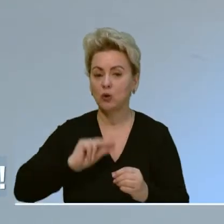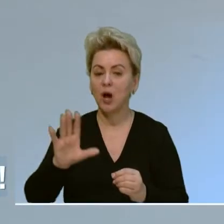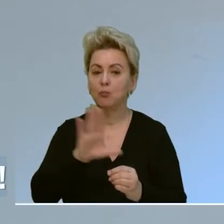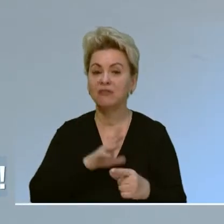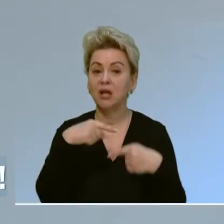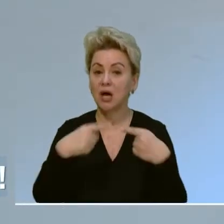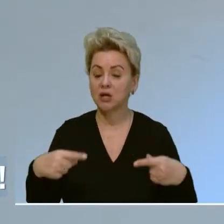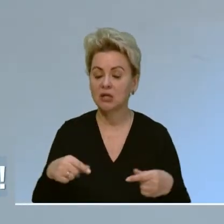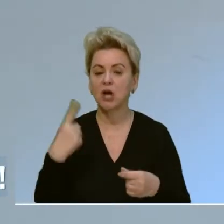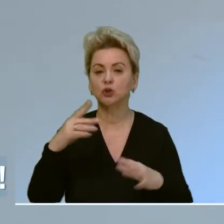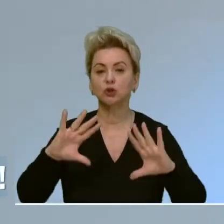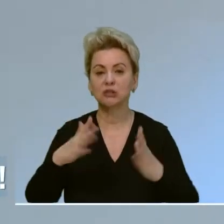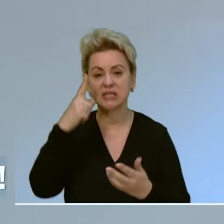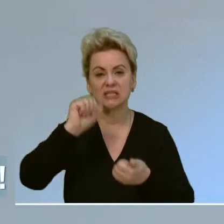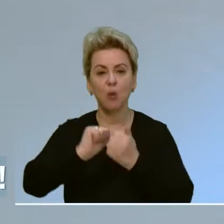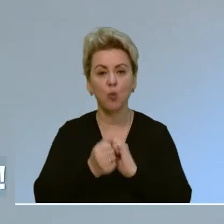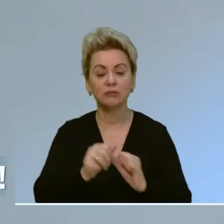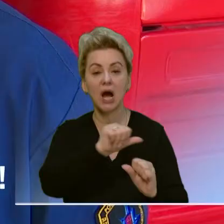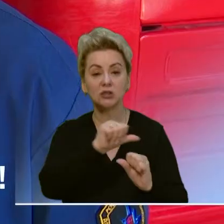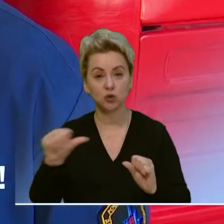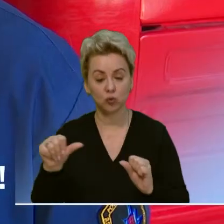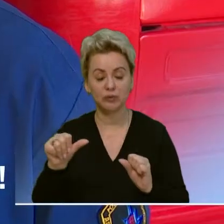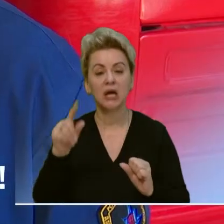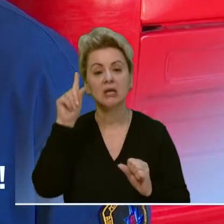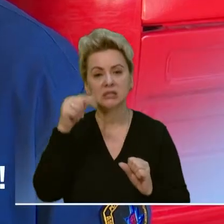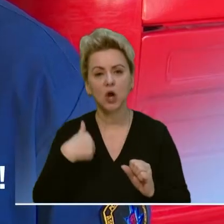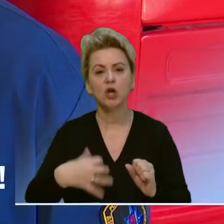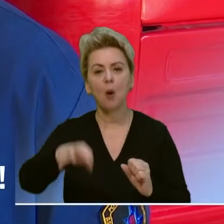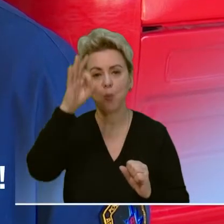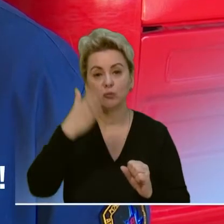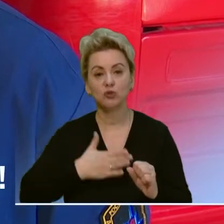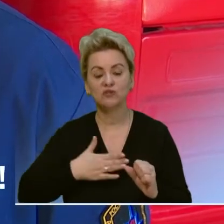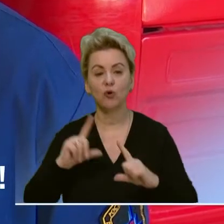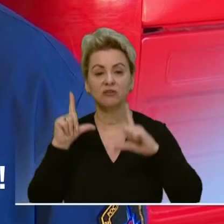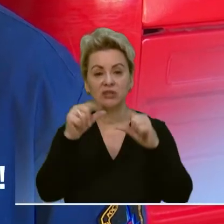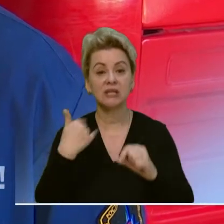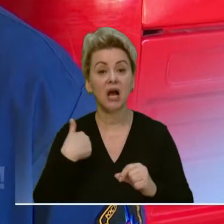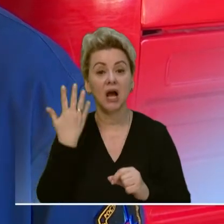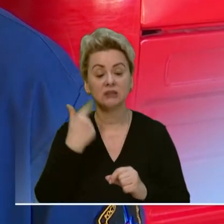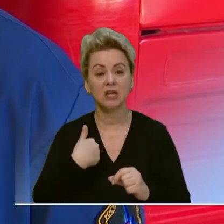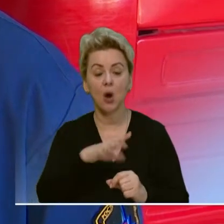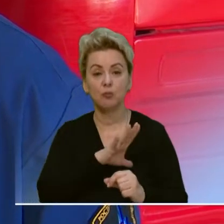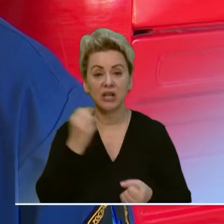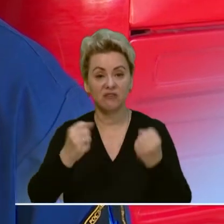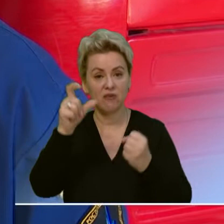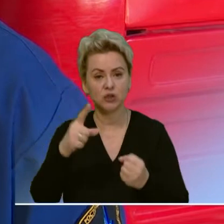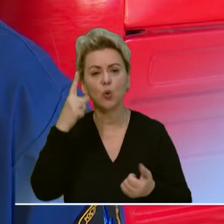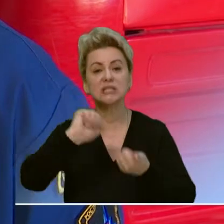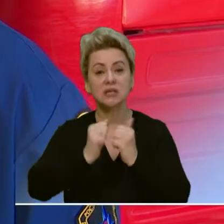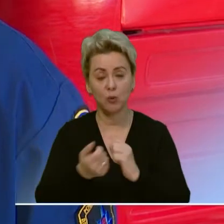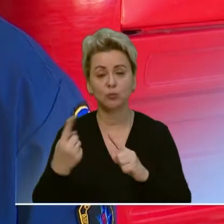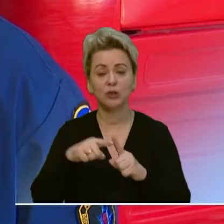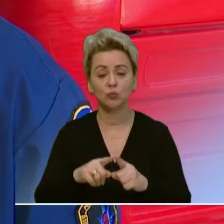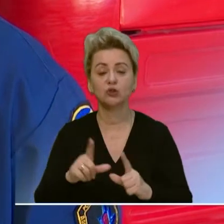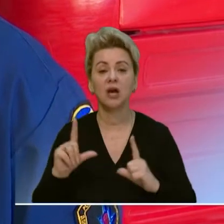бывало разное. Но один случай запомнился особенно. Вы знаете, я помню свой выезд, когда я был в роли водителя. Вот он запомнился, потому что